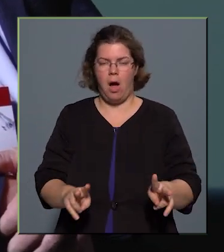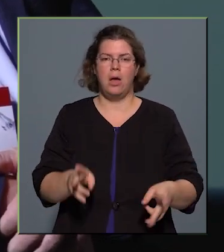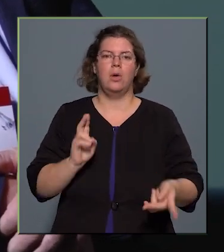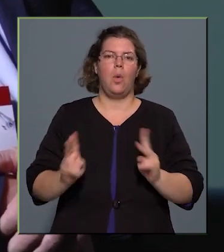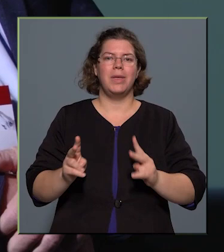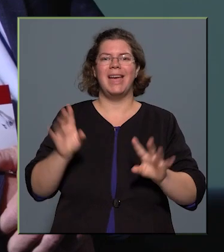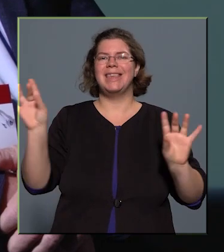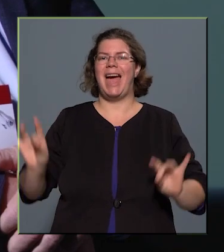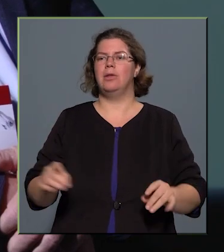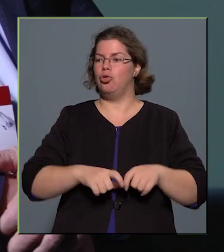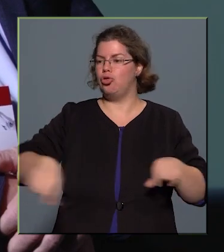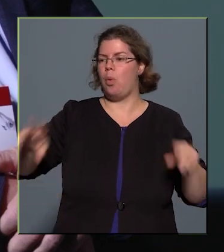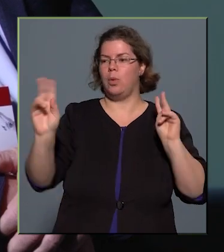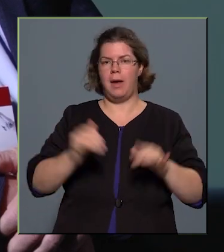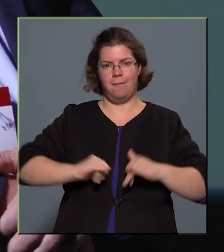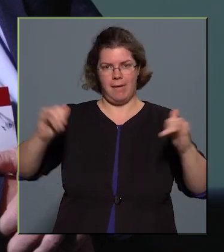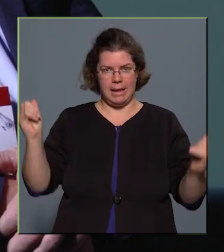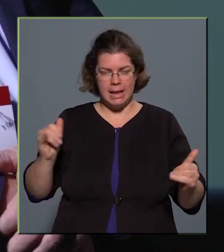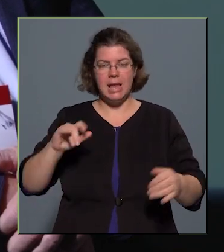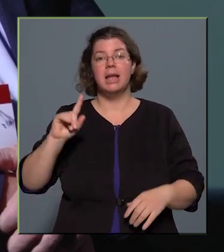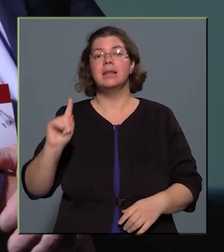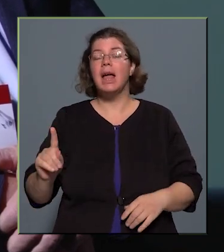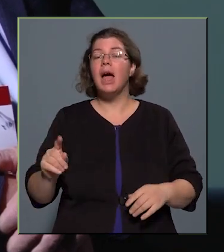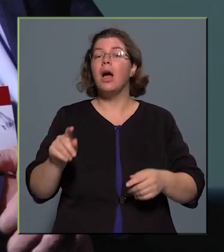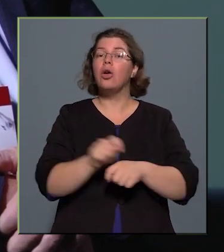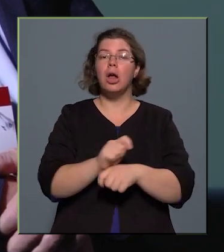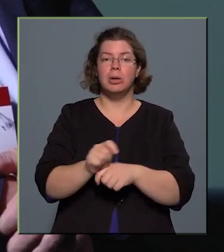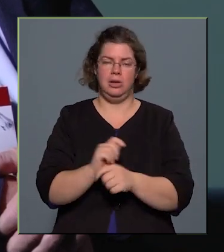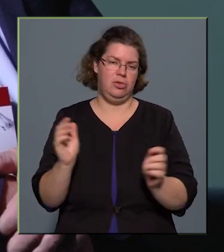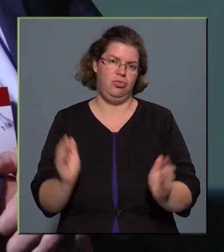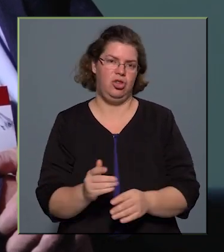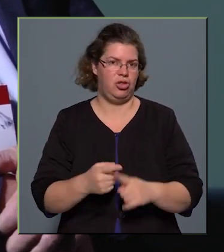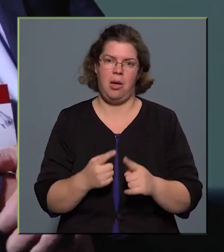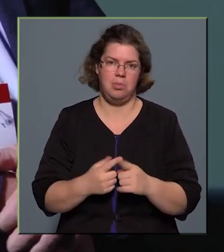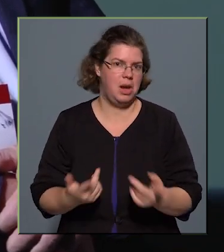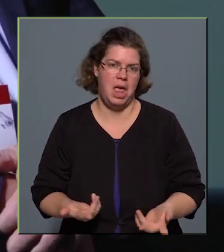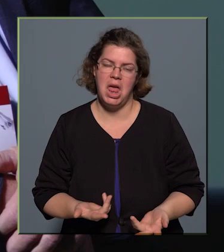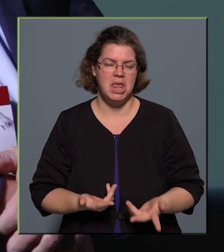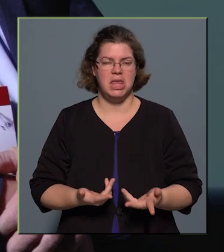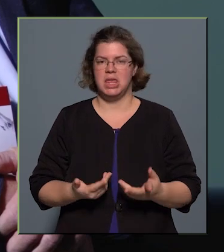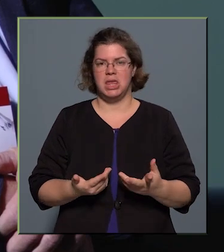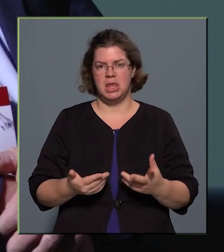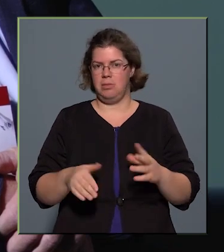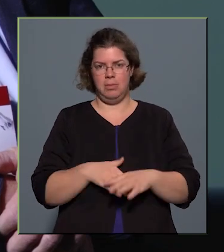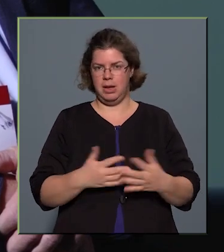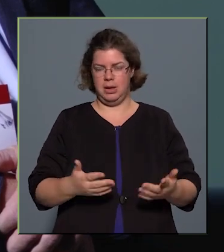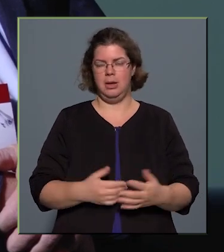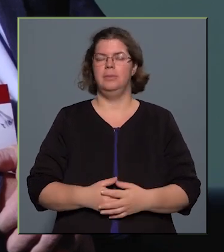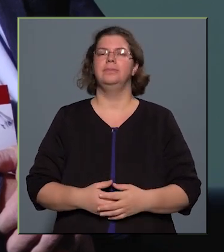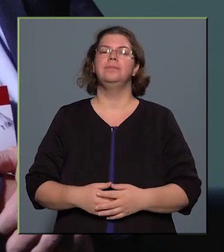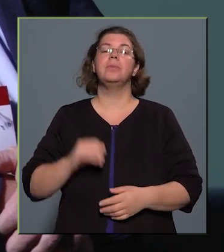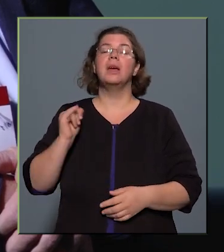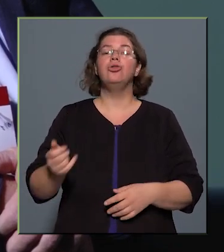egy gyártósort hogy fejleszten ki. Viszont a karbantartásunk az kisebb részt vesz részt benne. És